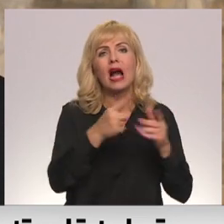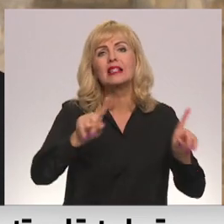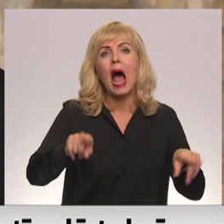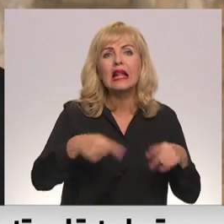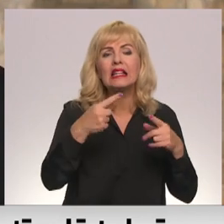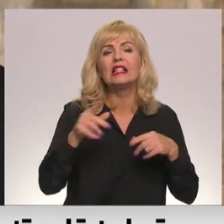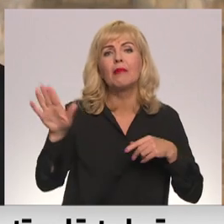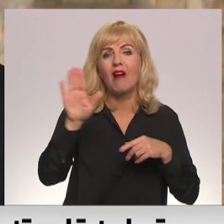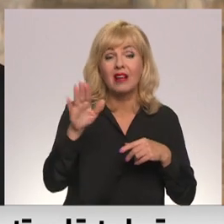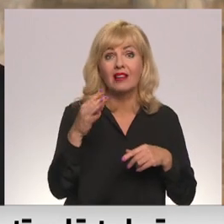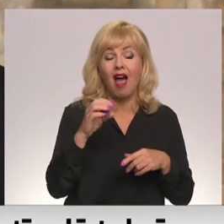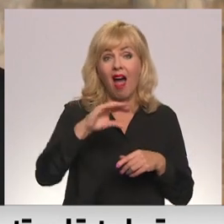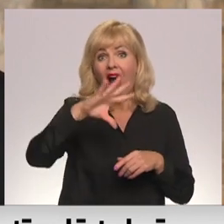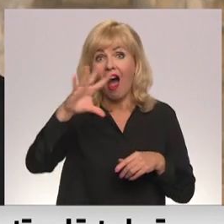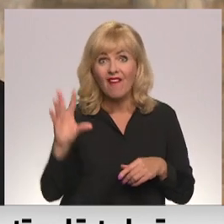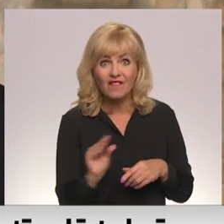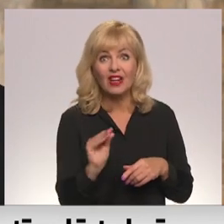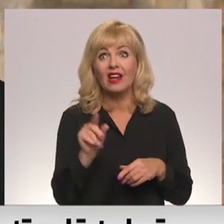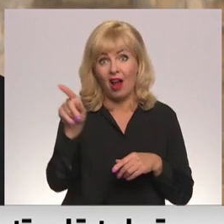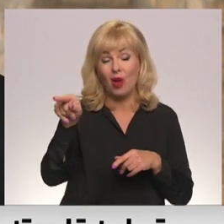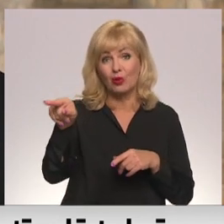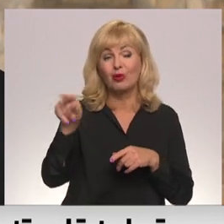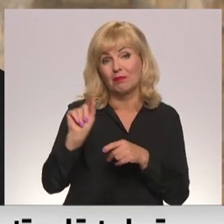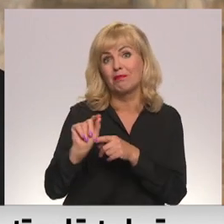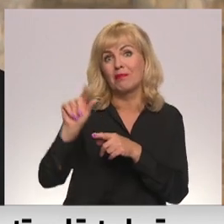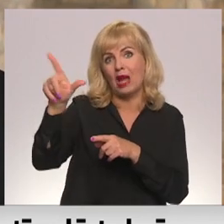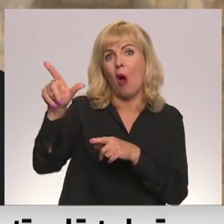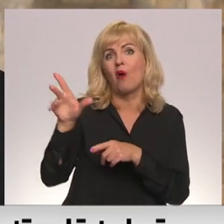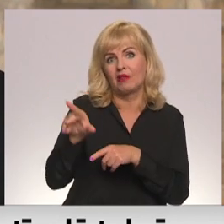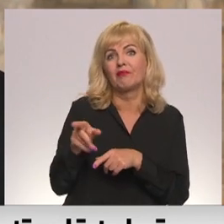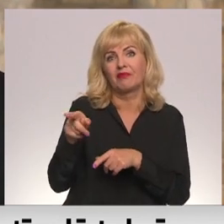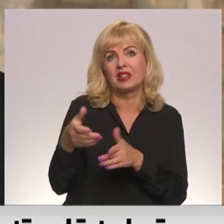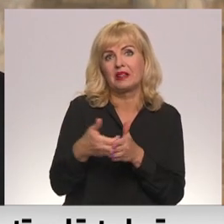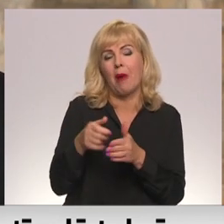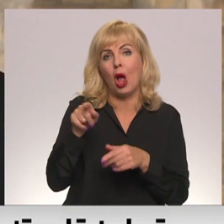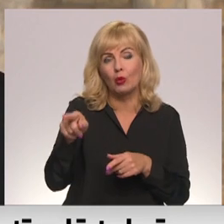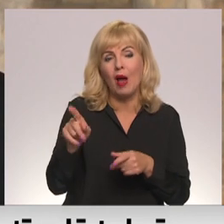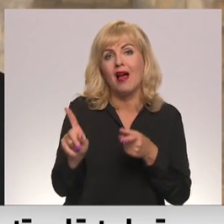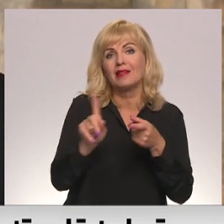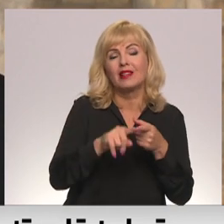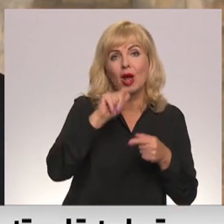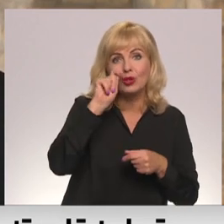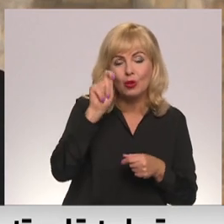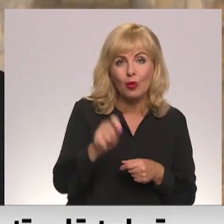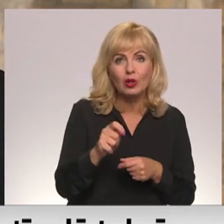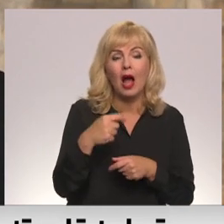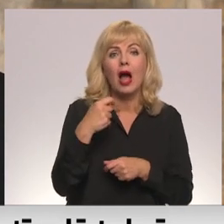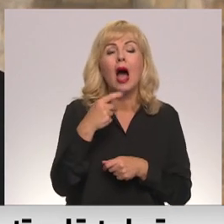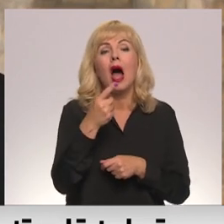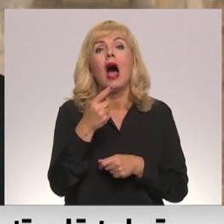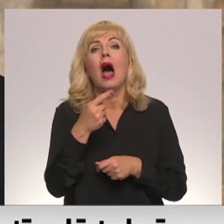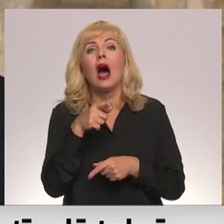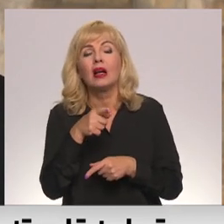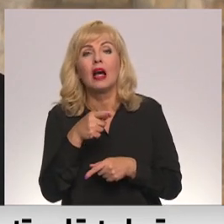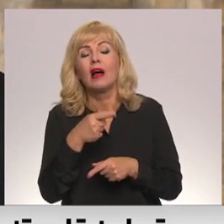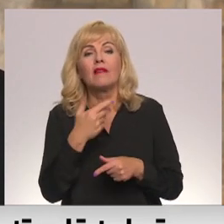Āfrikā, mēs redzam arvien pieaugošāk un saistībā ar Ukrainas graudu nespēju tikt ārā no valsts,